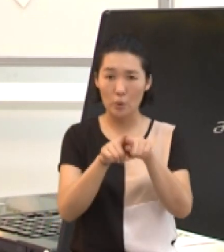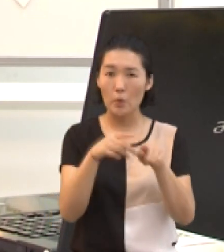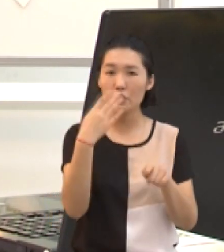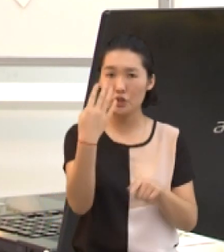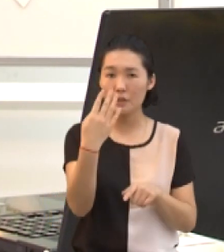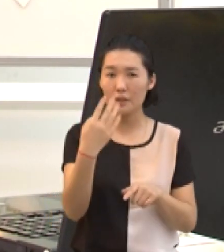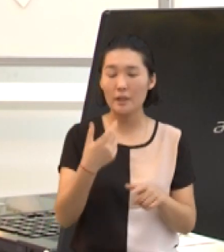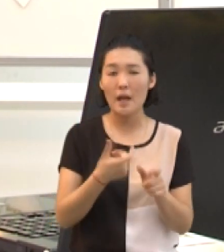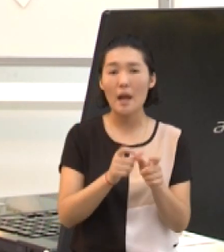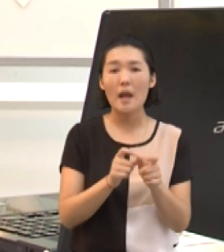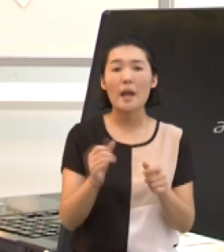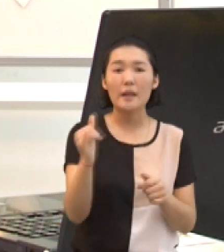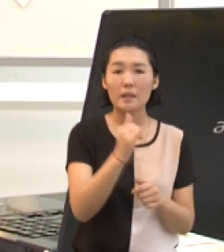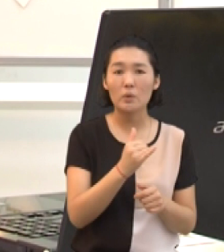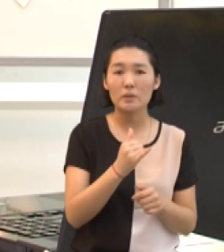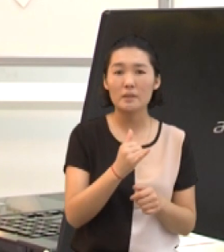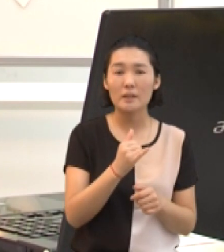4. Это у нас